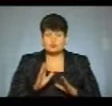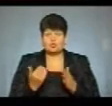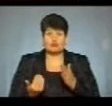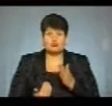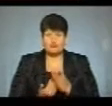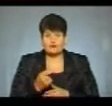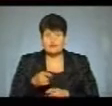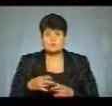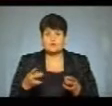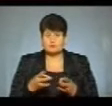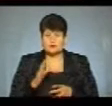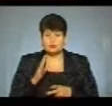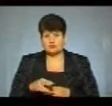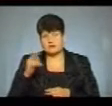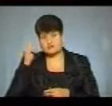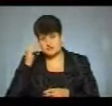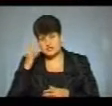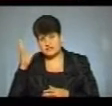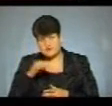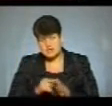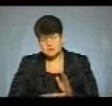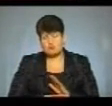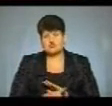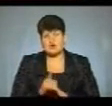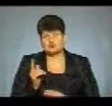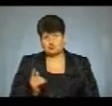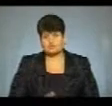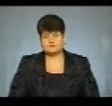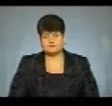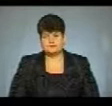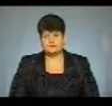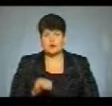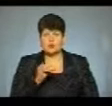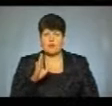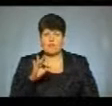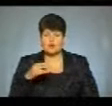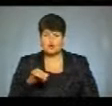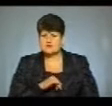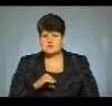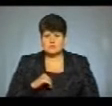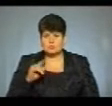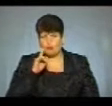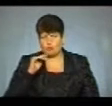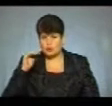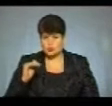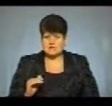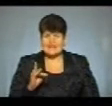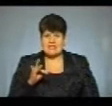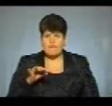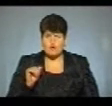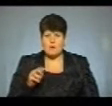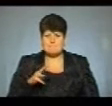слідчі, їм необхідно буде вивчати все спочатку. Юрій Войтович – батько наймолодшого євромайданівця, якого вбили